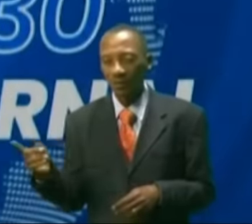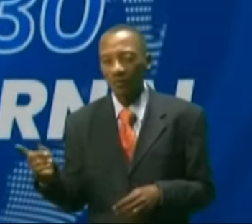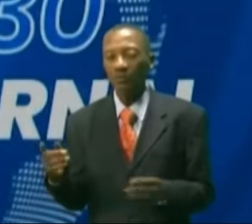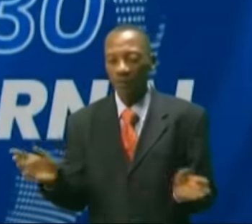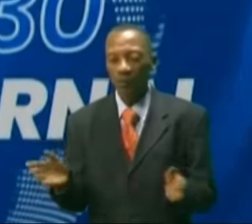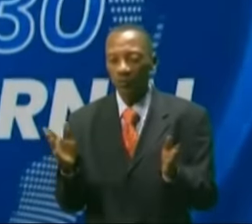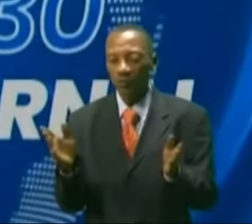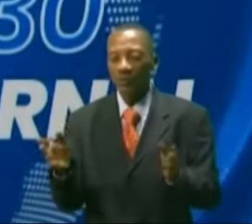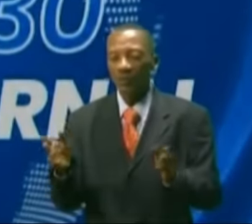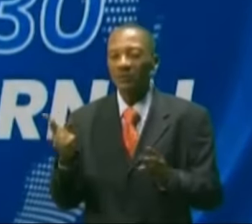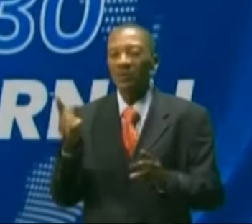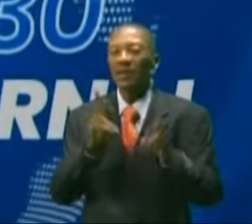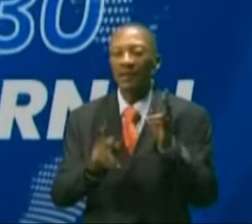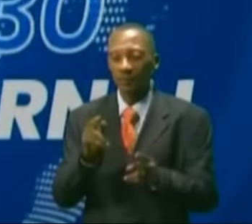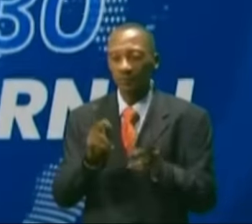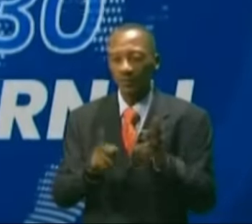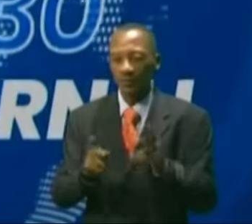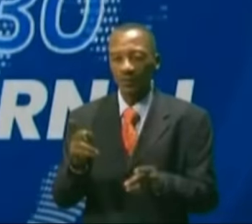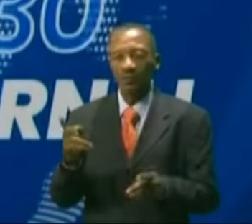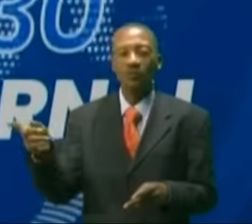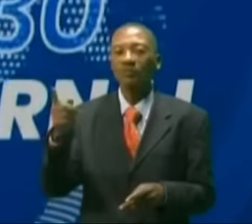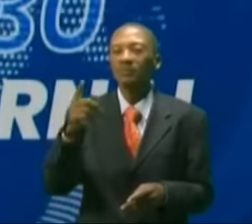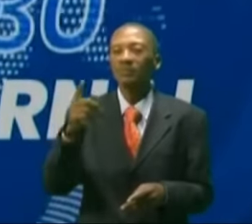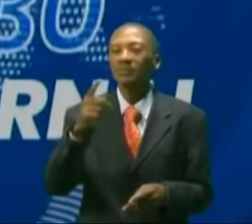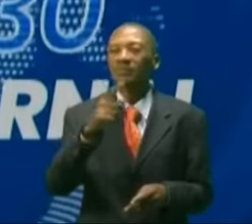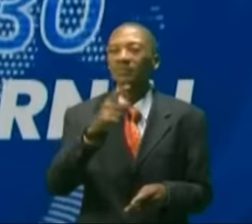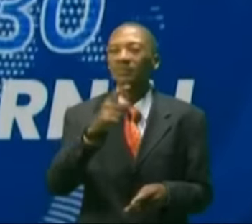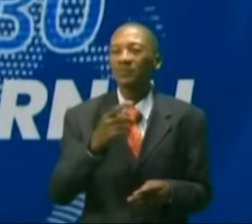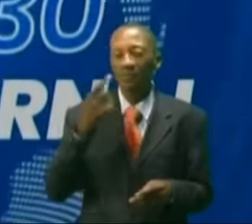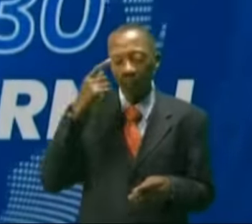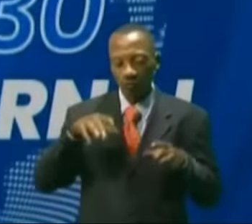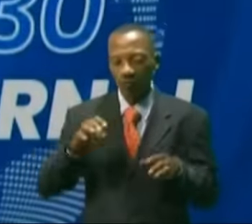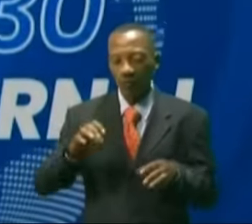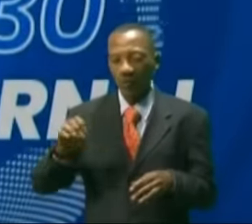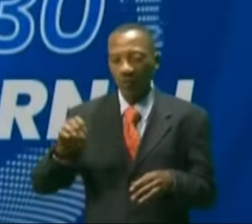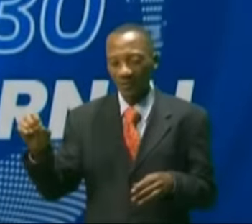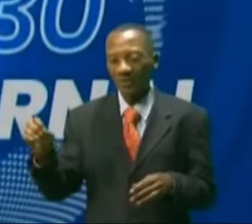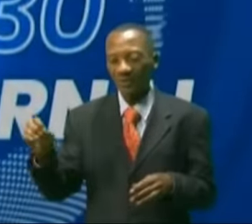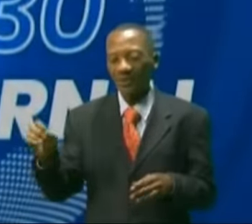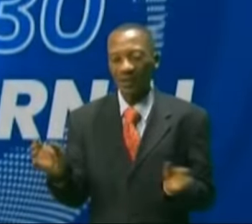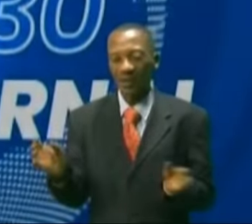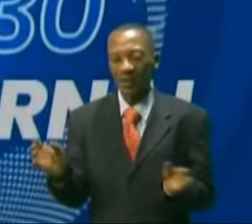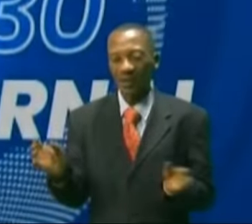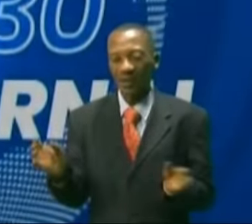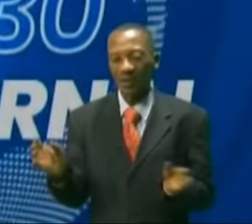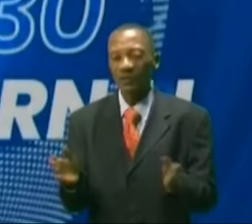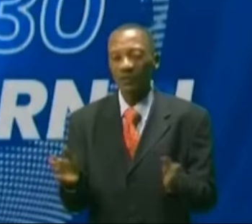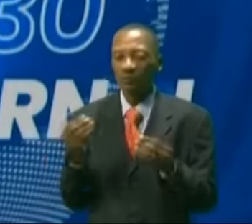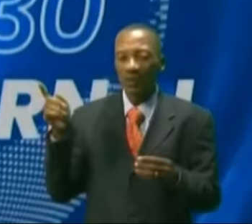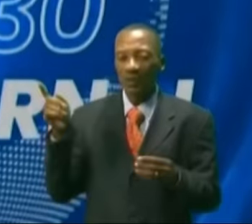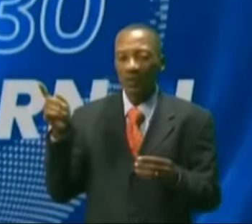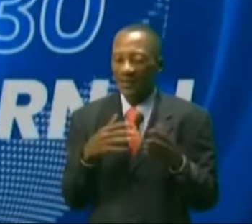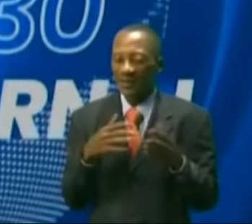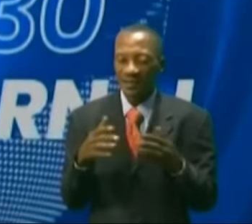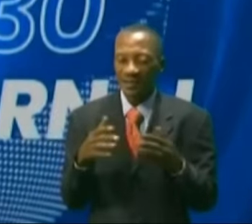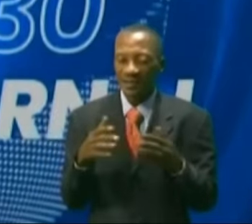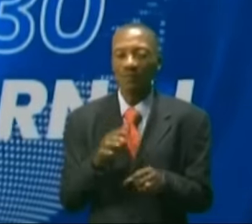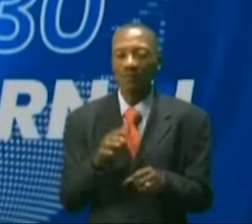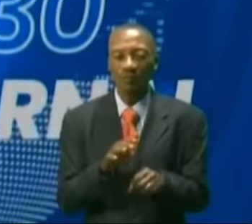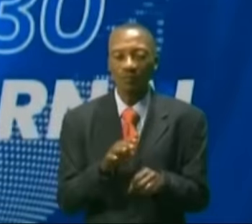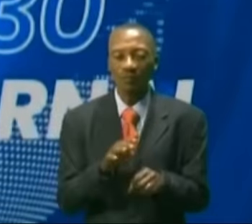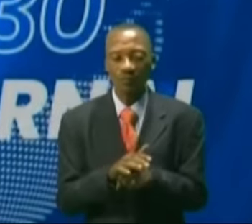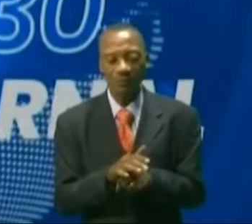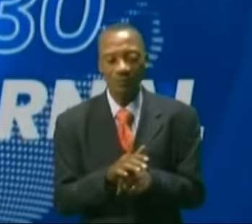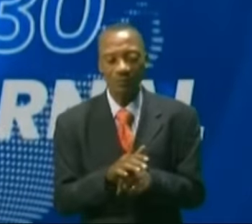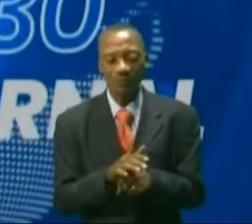du Sud-Kivu dans la lutte pour la libération de notre pays face aux multiples agressions du Rwanda.